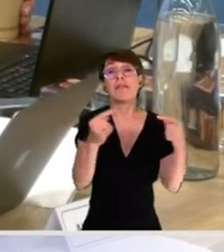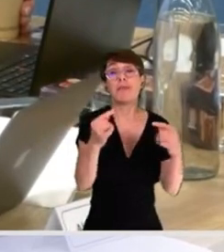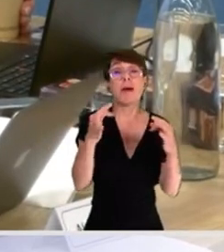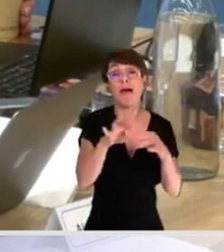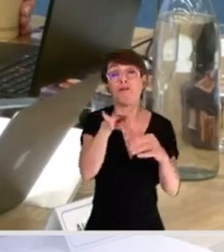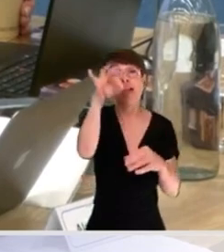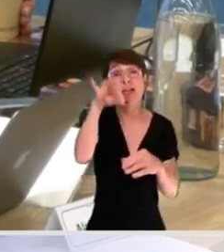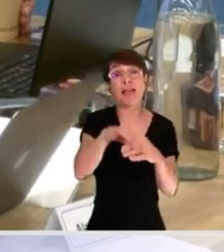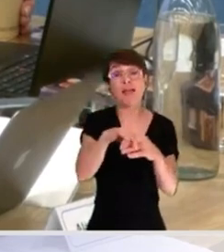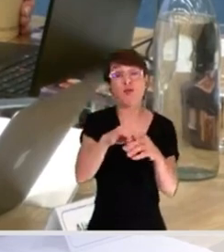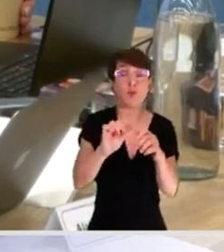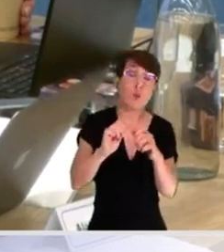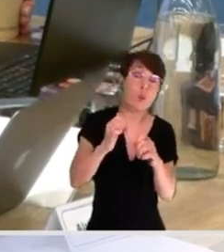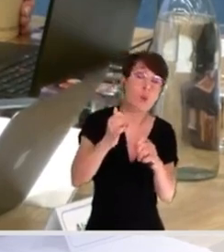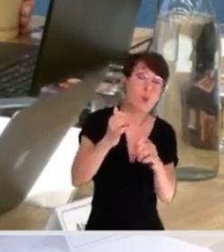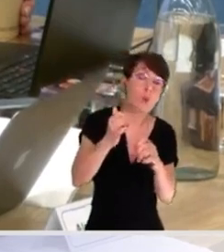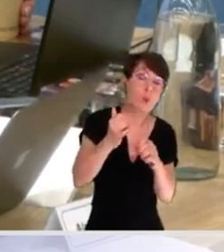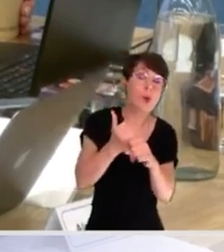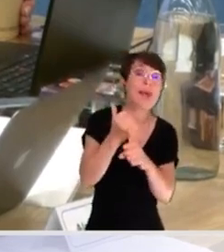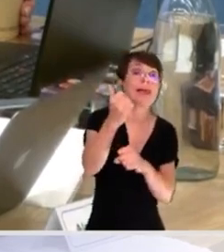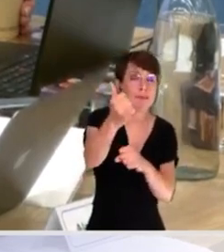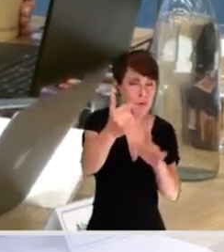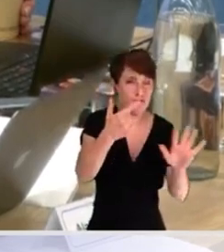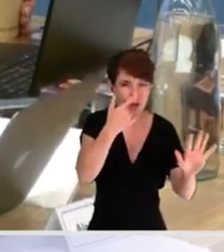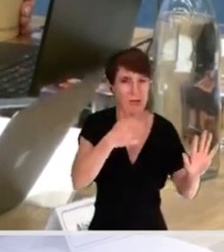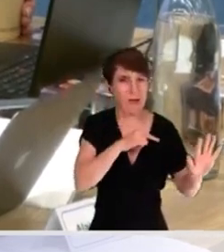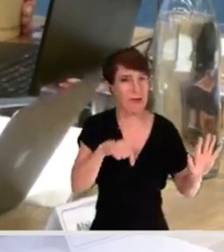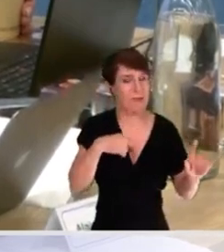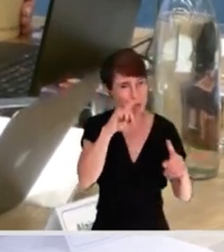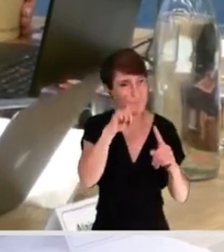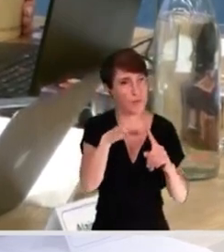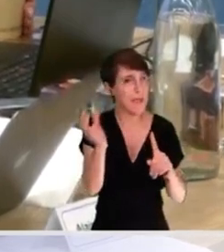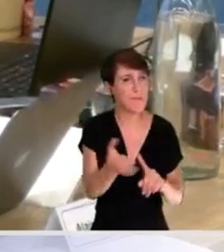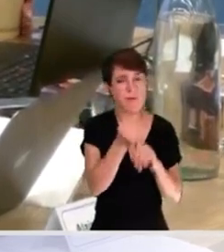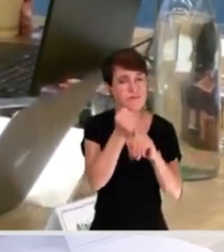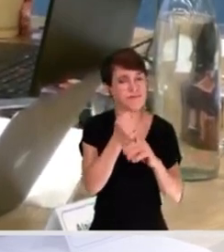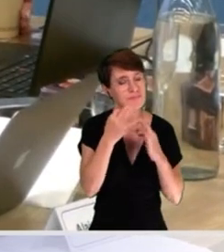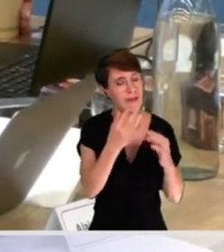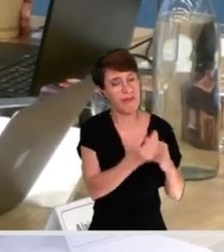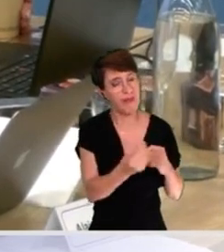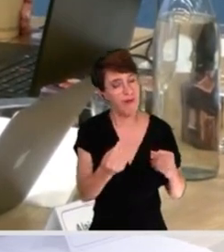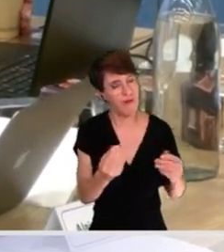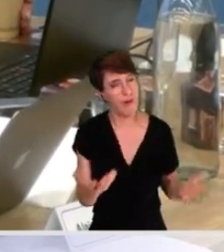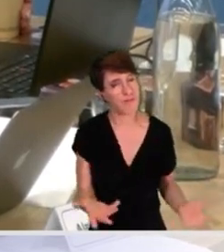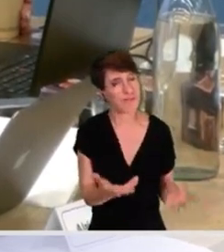je pense que ce sujet sera pour nous un sujet très important, et pour les Grenoblois aussi.